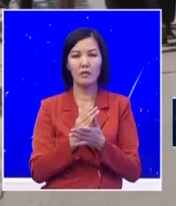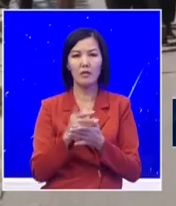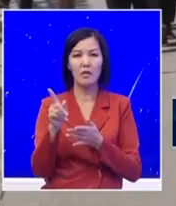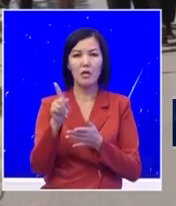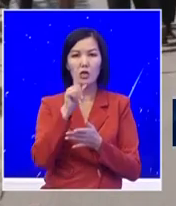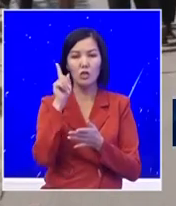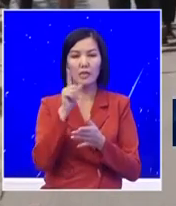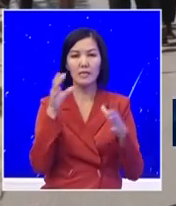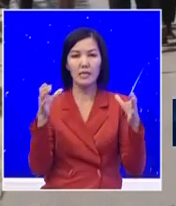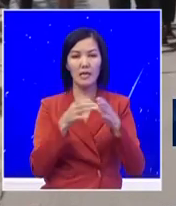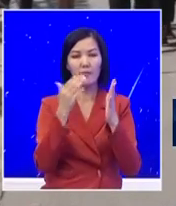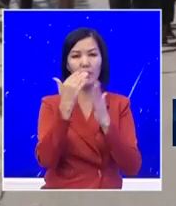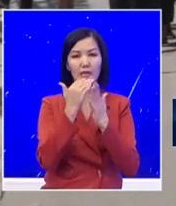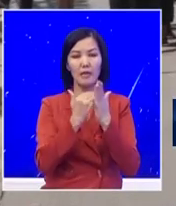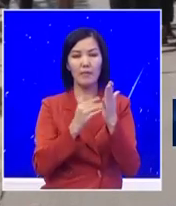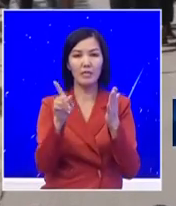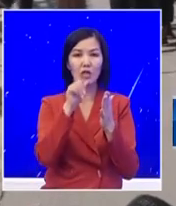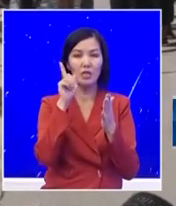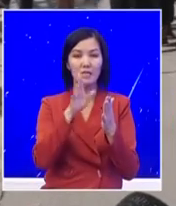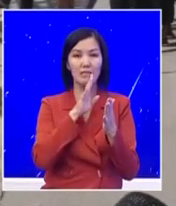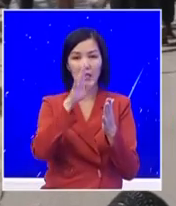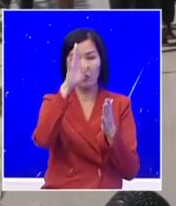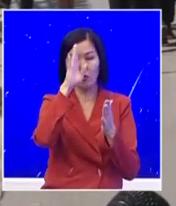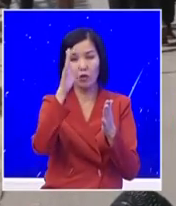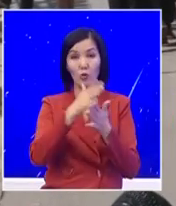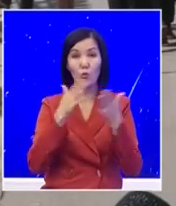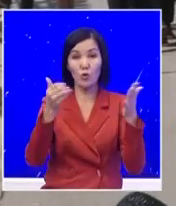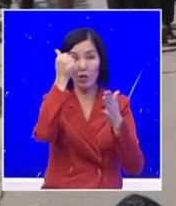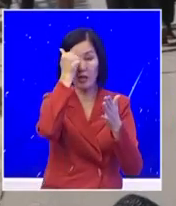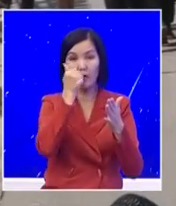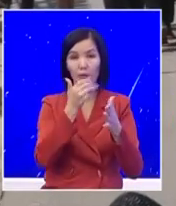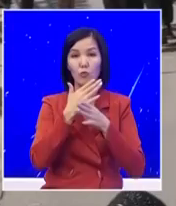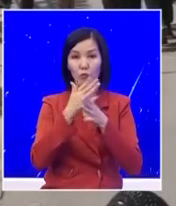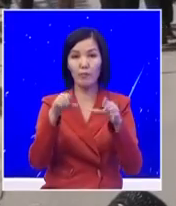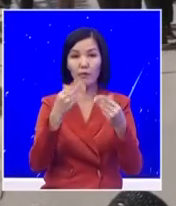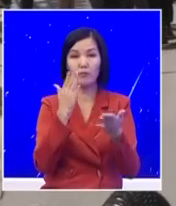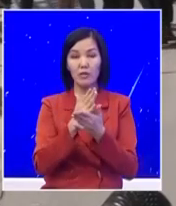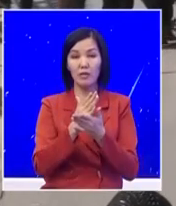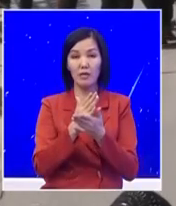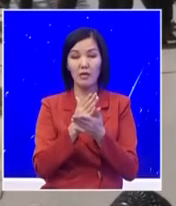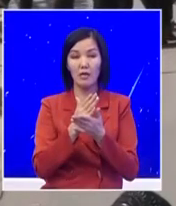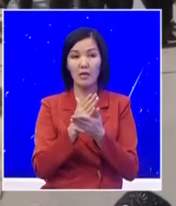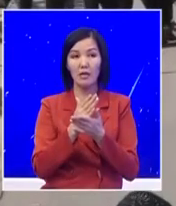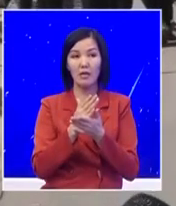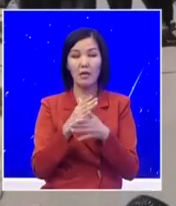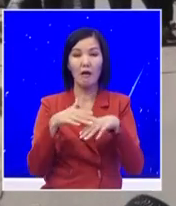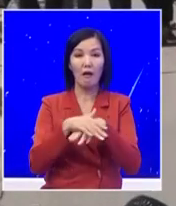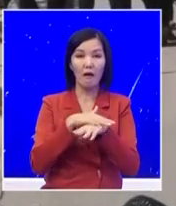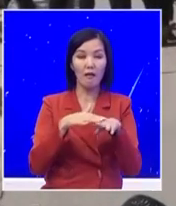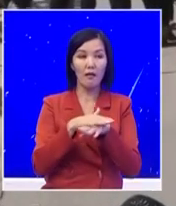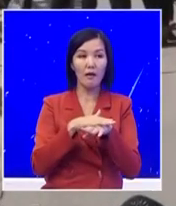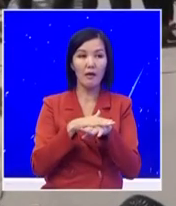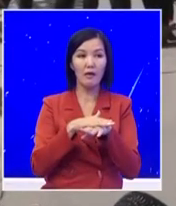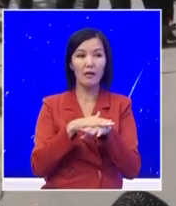ел бағдарламасындағы балалар, қыздар, рахмет, көмегін көрсетіп жатыр. Мына